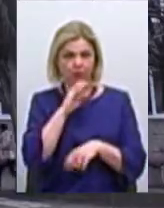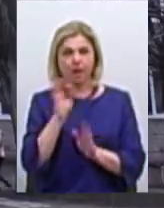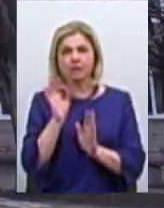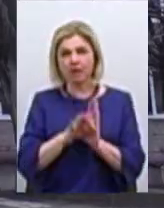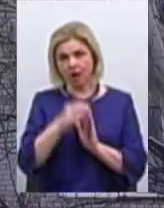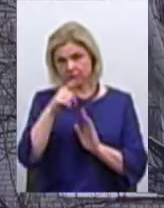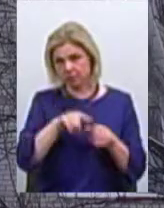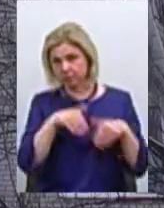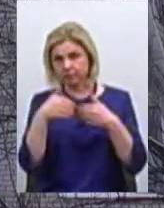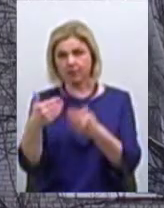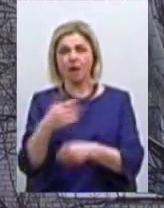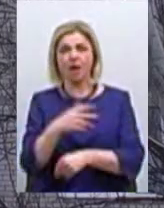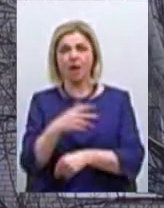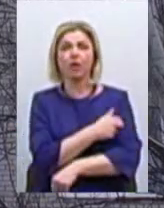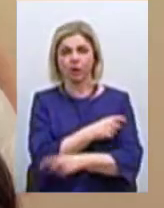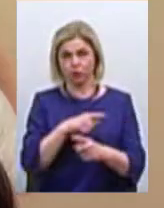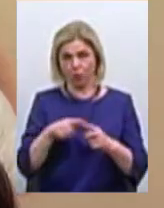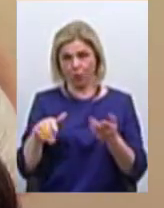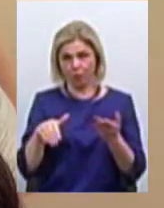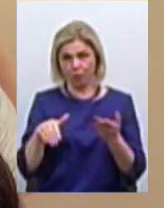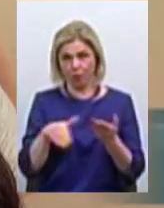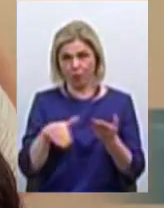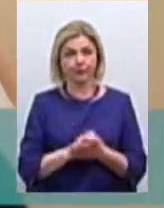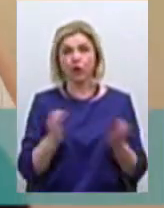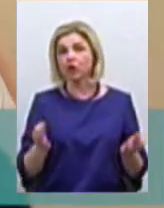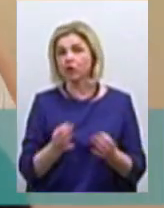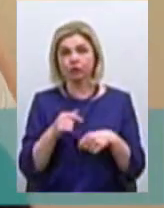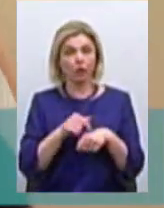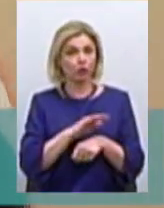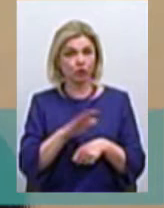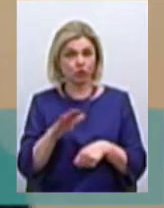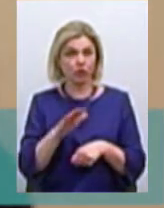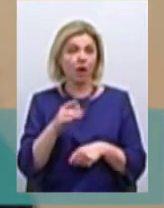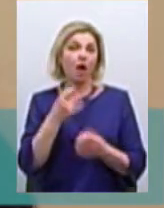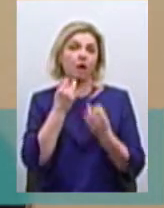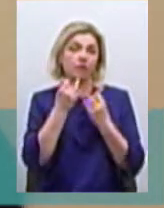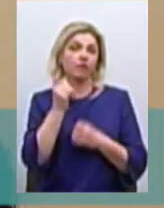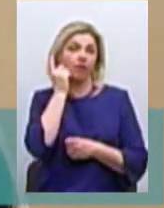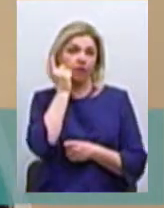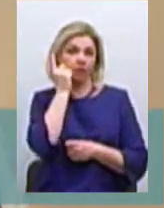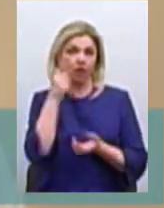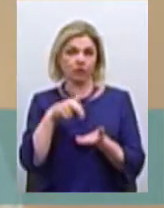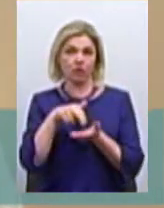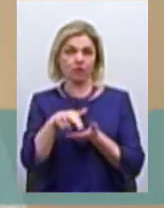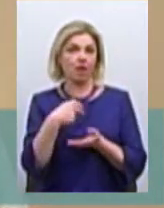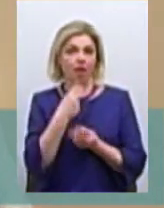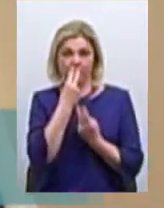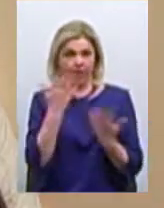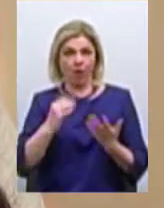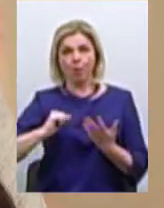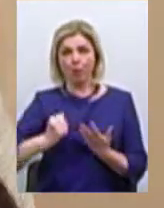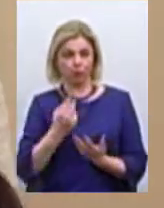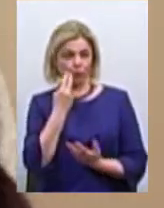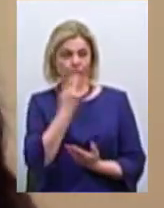до лікарні швидкої медичної допомоги. Нічого не відчувала. Йшла, розмовляла по телефону. Я її навіть не бачила. Її подружка її побачила, каже,